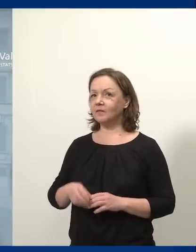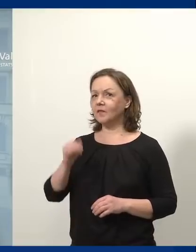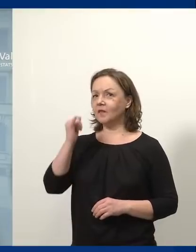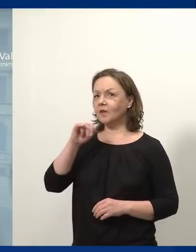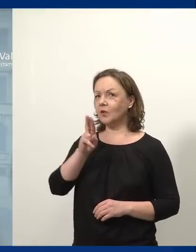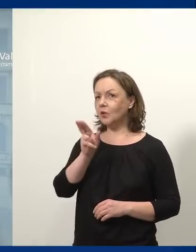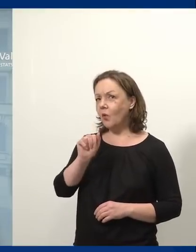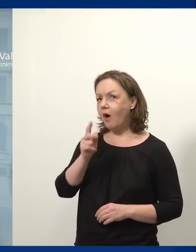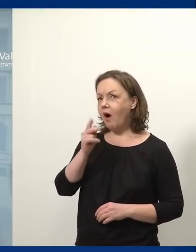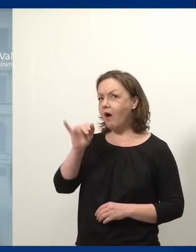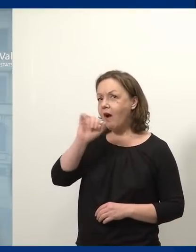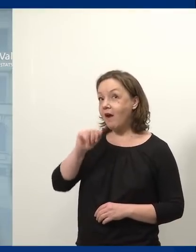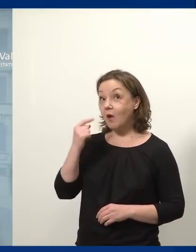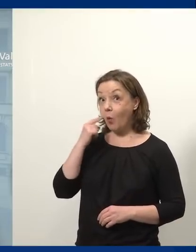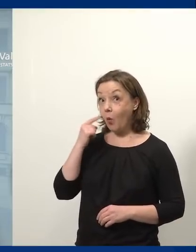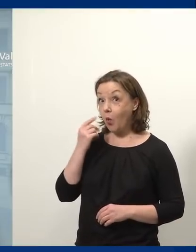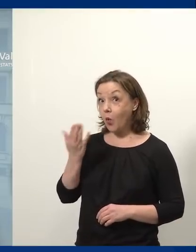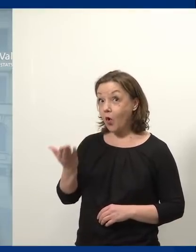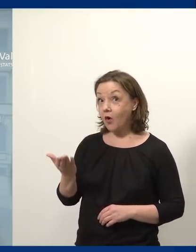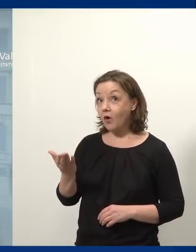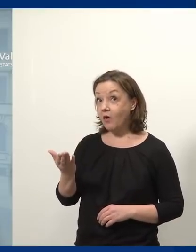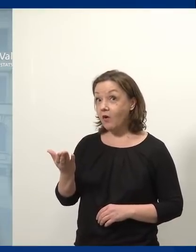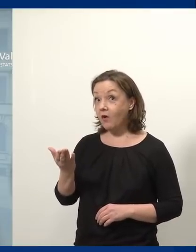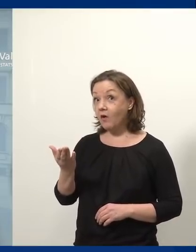Juha Kaija, kuuletko?